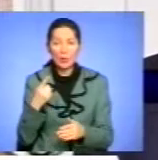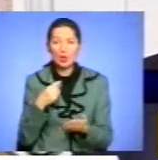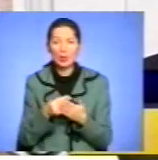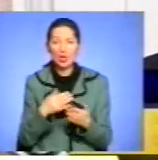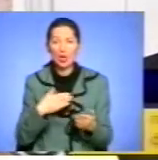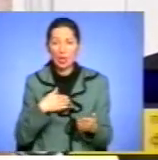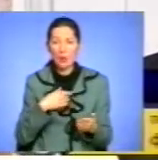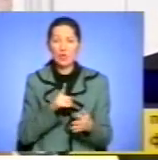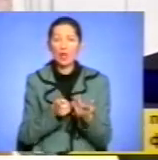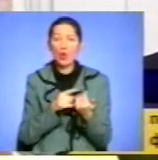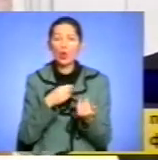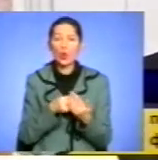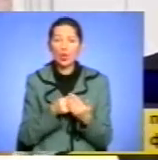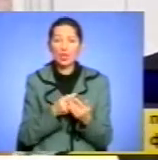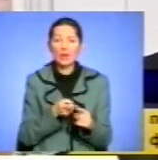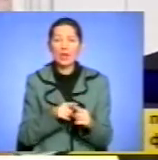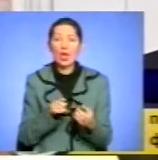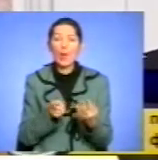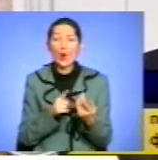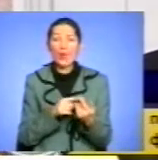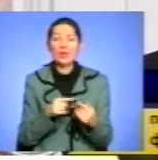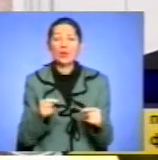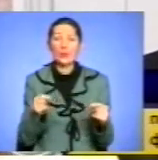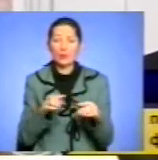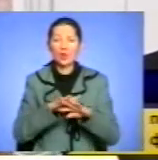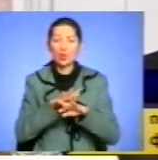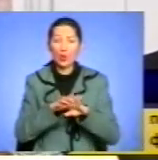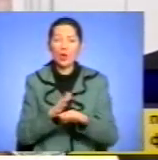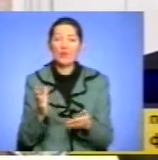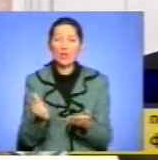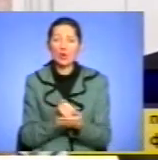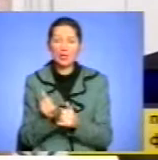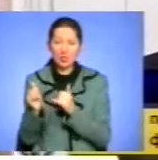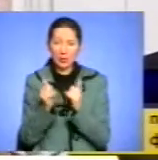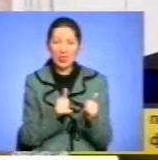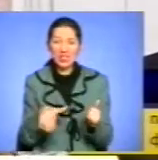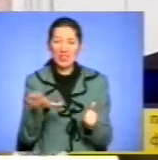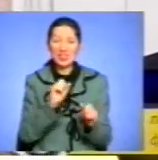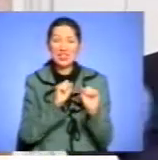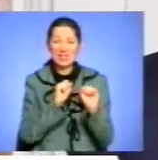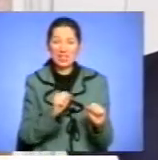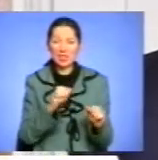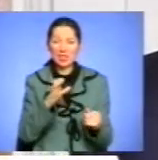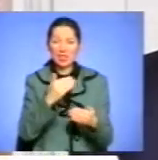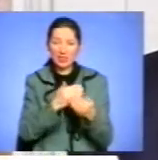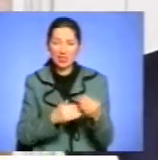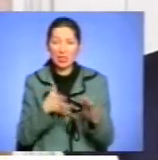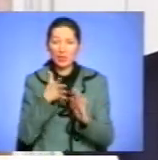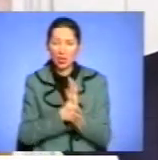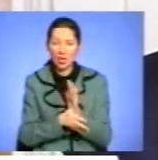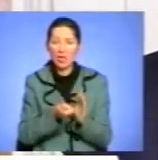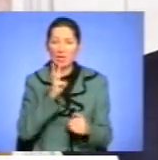рахунок коштів, які пораховані по формальному розрахунку, вдалося забезпечити практично всі захищені статті видатків. Це заробітна